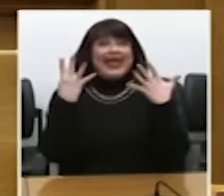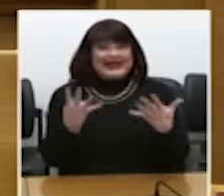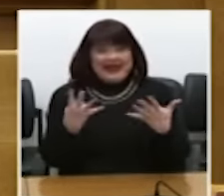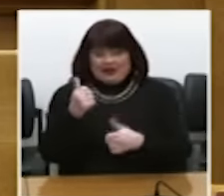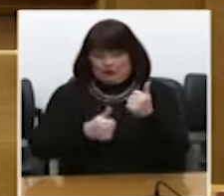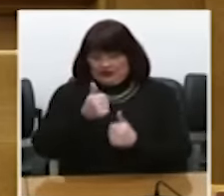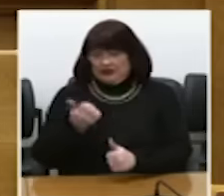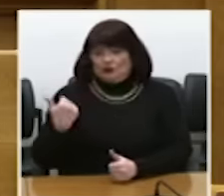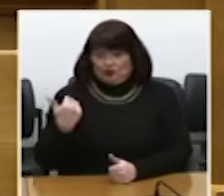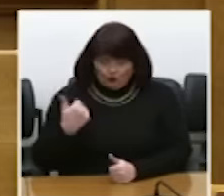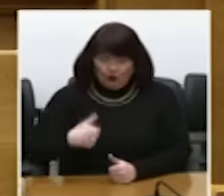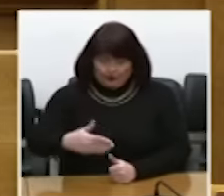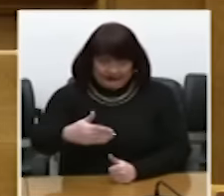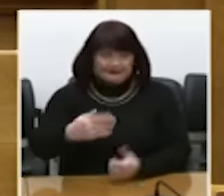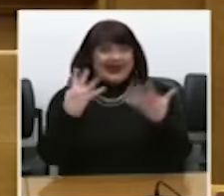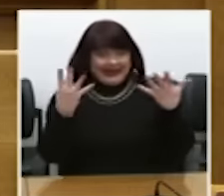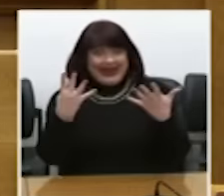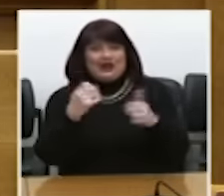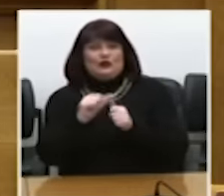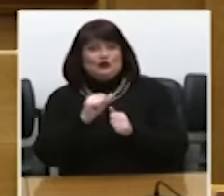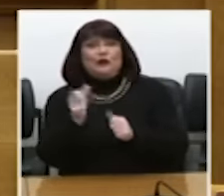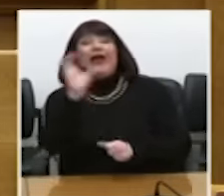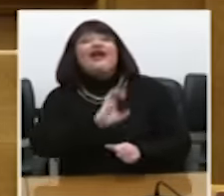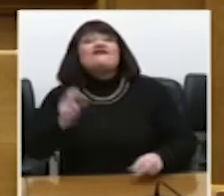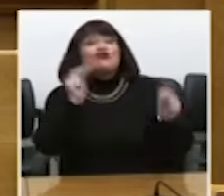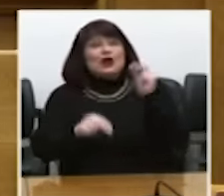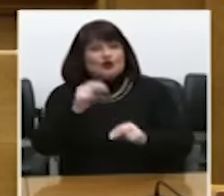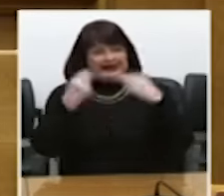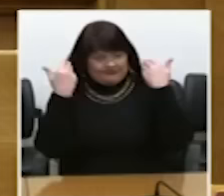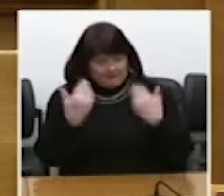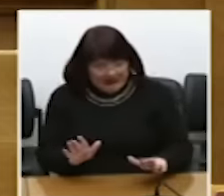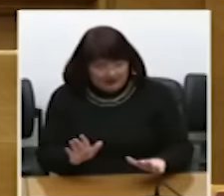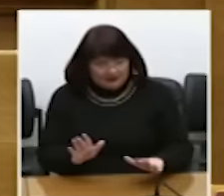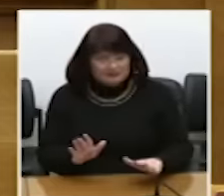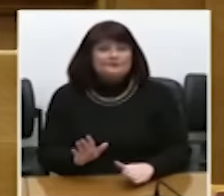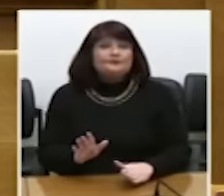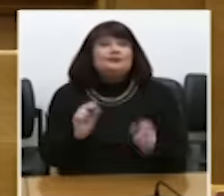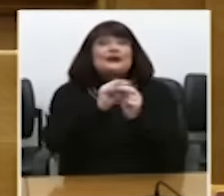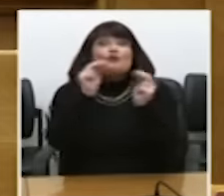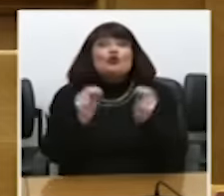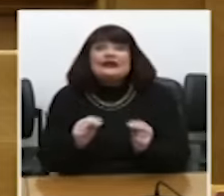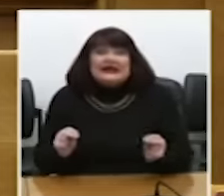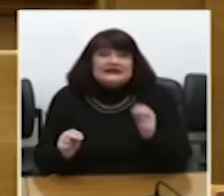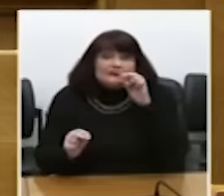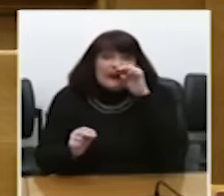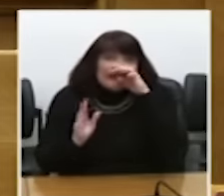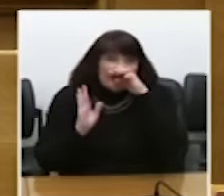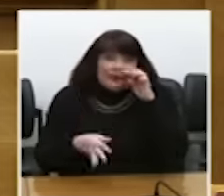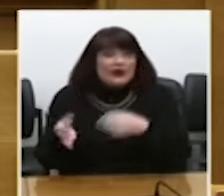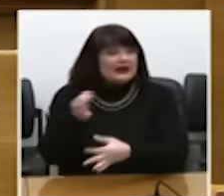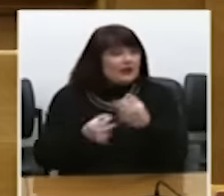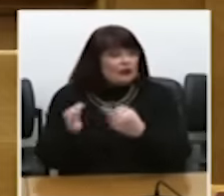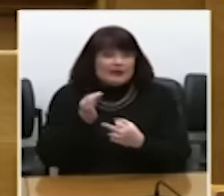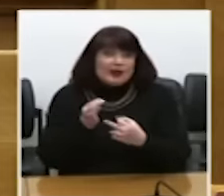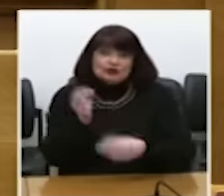μόλις κλείσουν οι κάλπες των ευρωεκλογών και βγει το αποτέλεσμα, θα μπορεί να μας εγγυηθεί κάποιος ότι όσοι